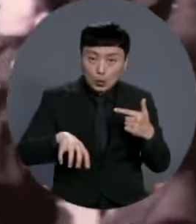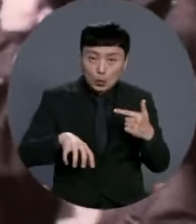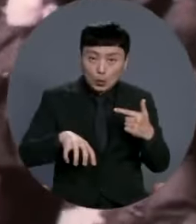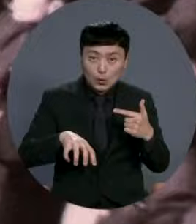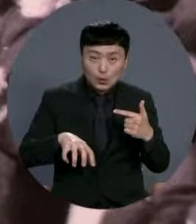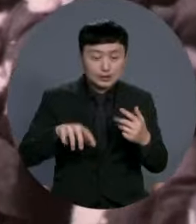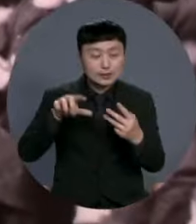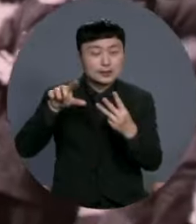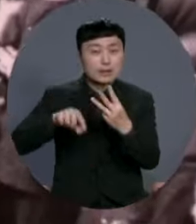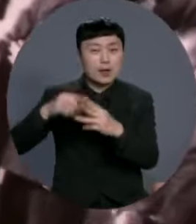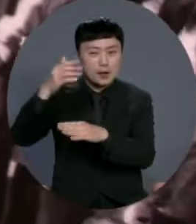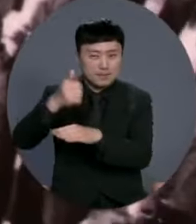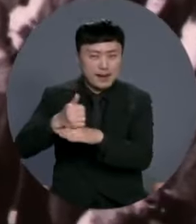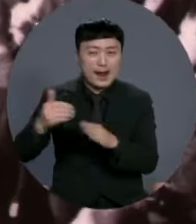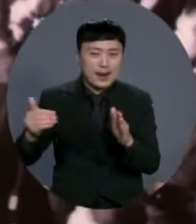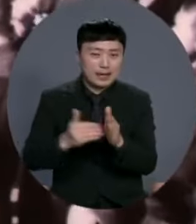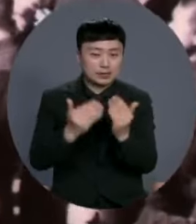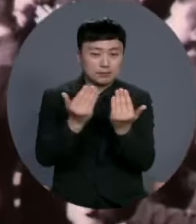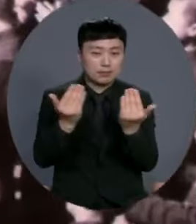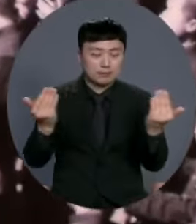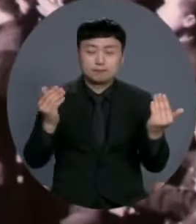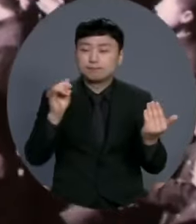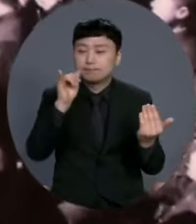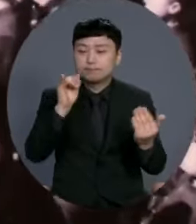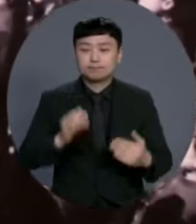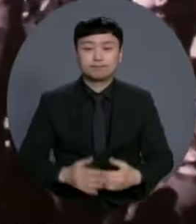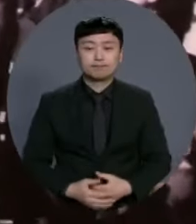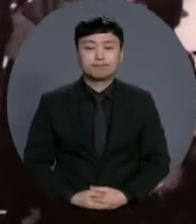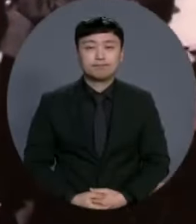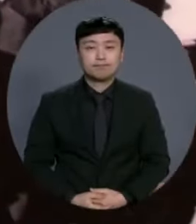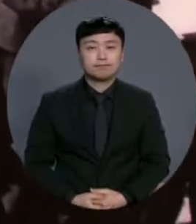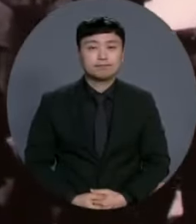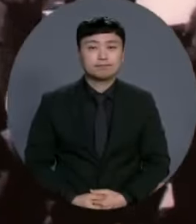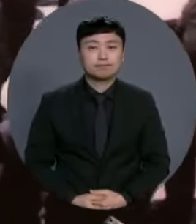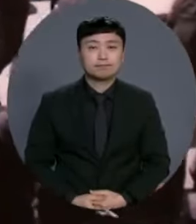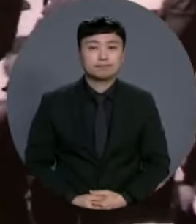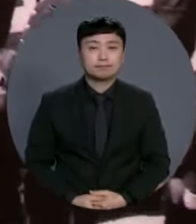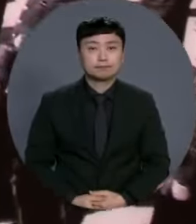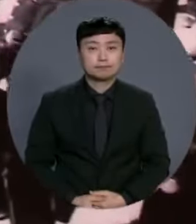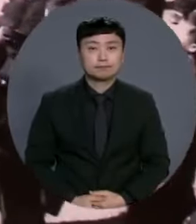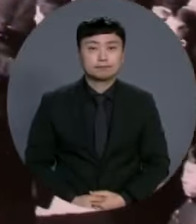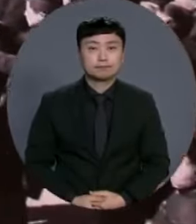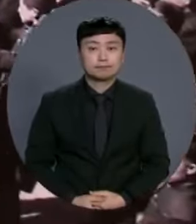다음 달 말까지 열립니다. MBC 뉴스 이상원입니다.